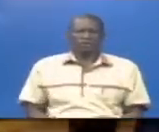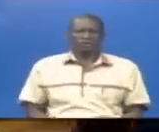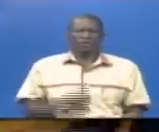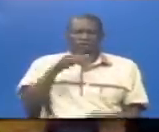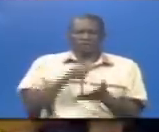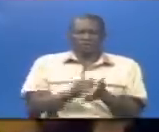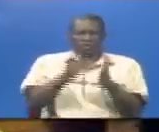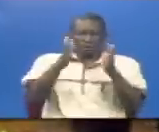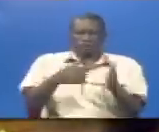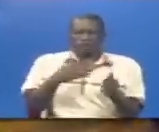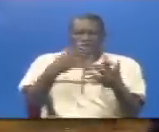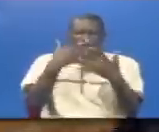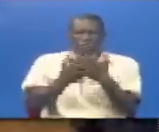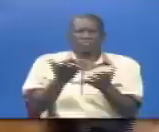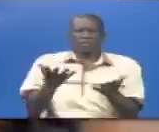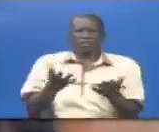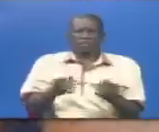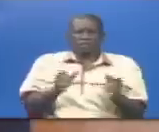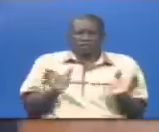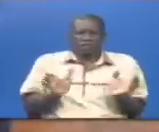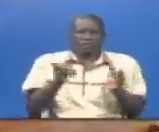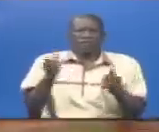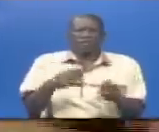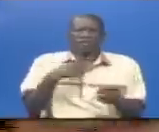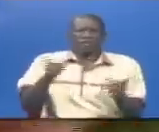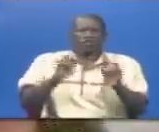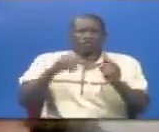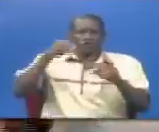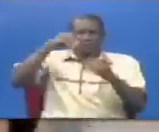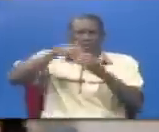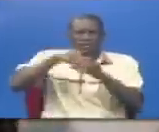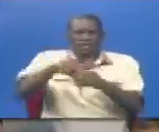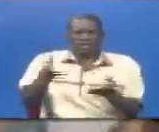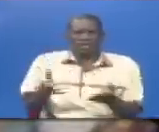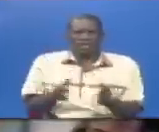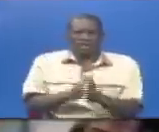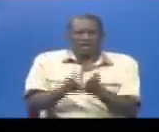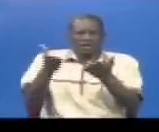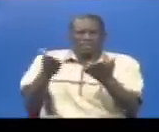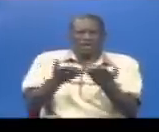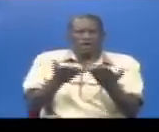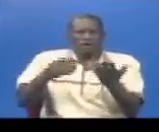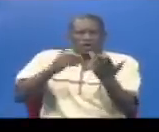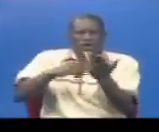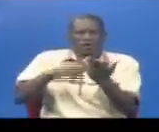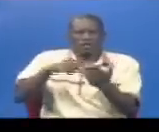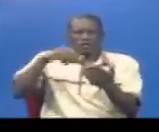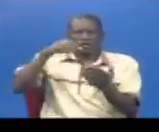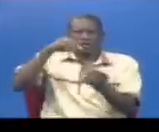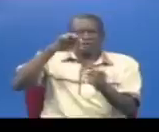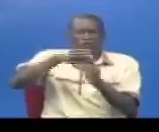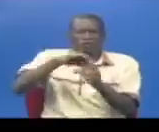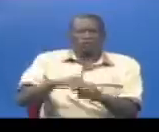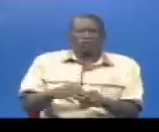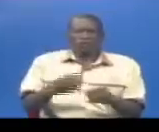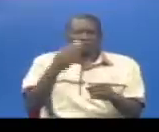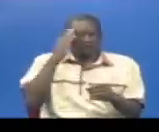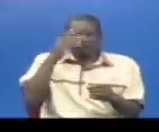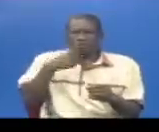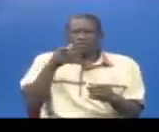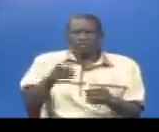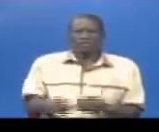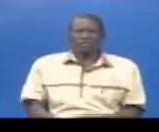ni jamaa ambaye anashikwa, wanasema hastahili kuwa hapa ndani na yuko mahali kwa kuhesabia kura. Acha tujue ni nani